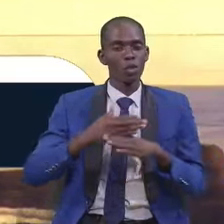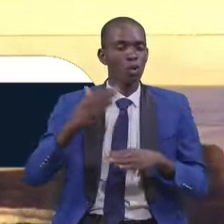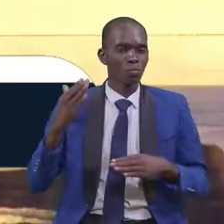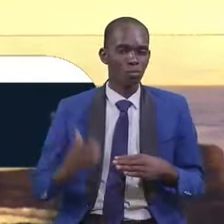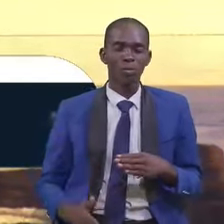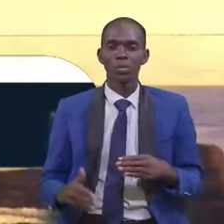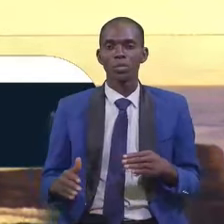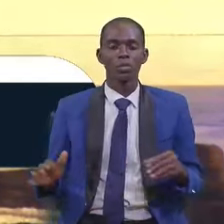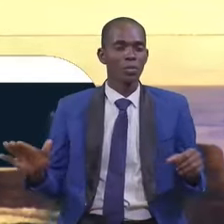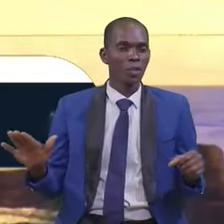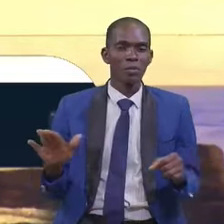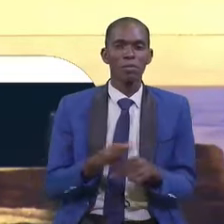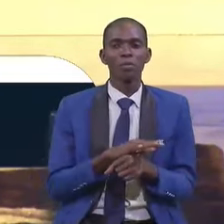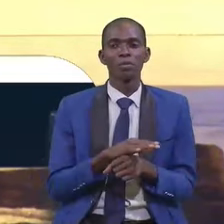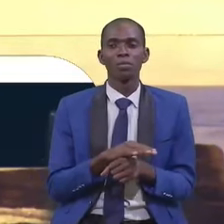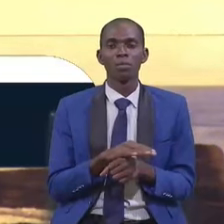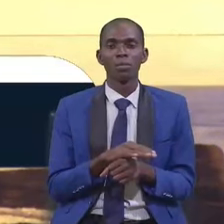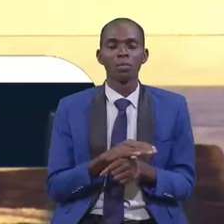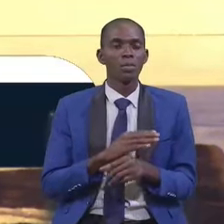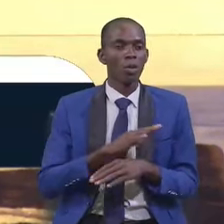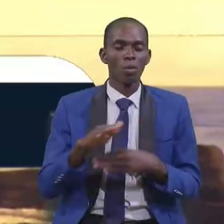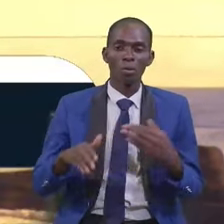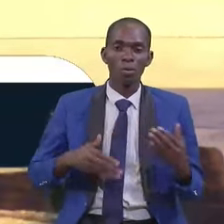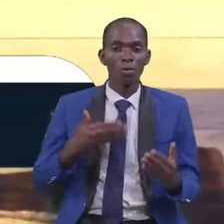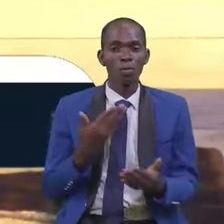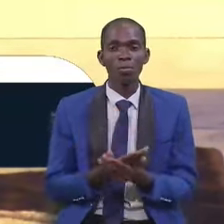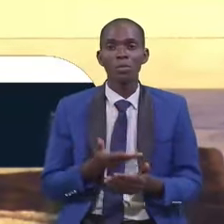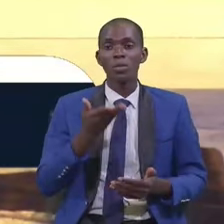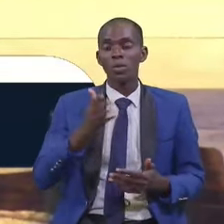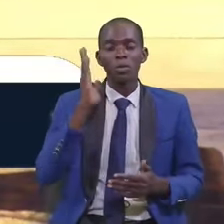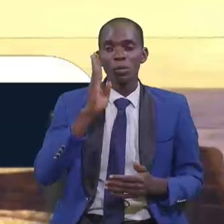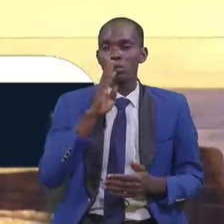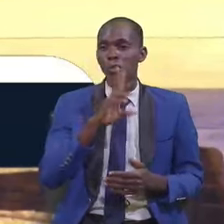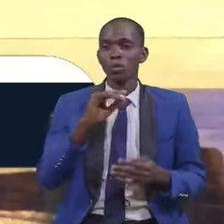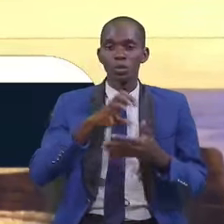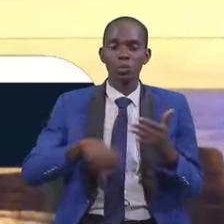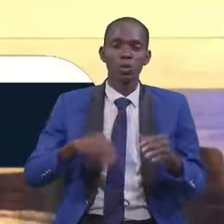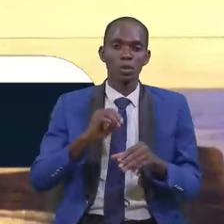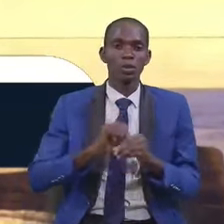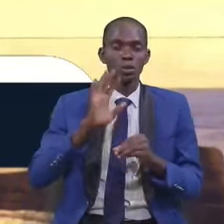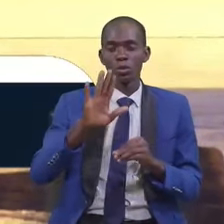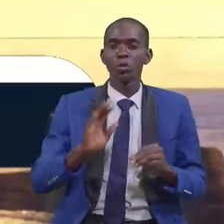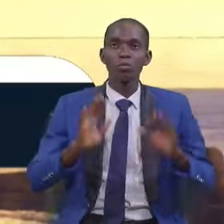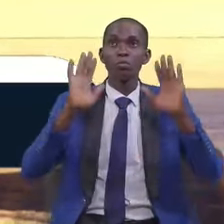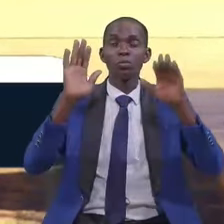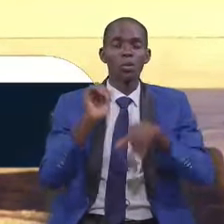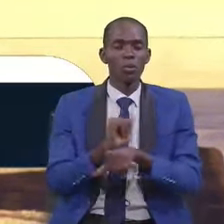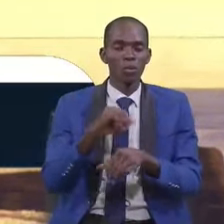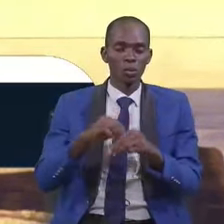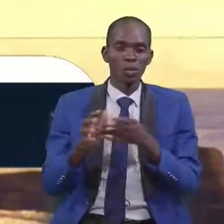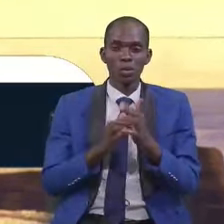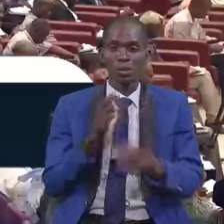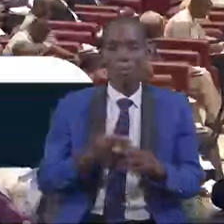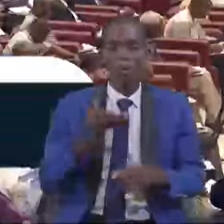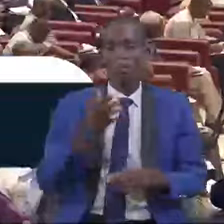entier, absolu. Il n'y aura pas de soustraction de votre miracle. Je dis, il n'y aura pas de soustraction de